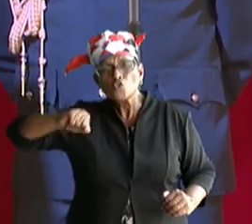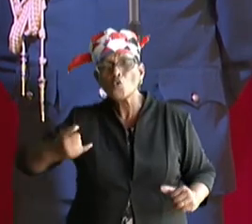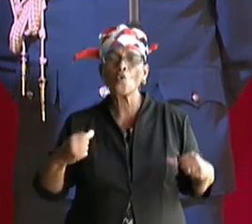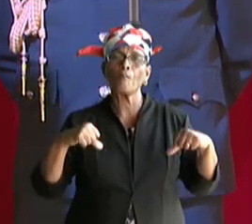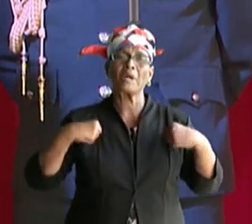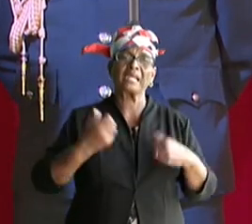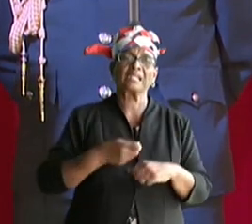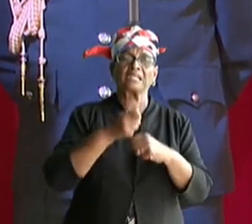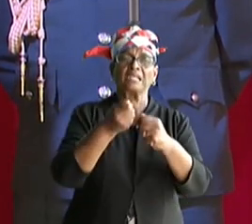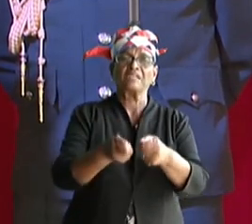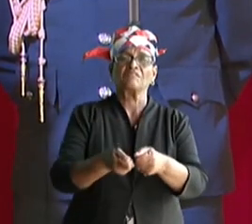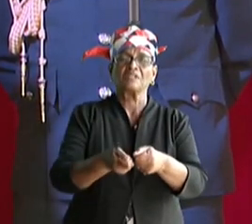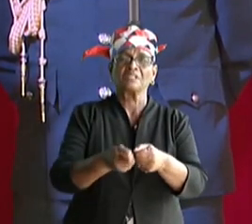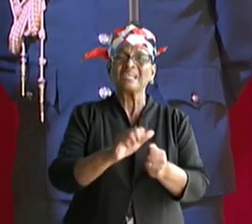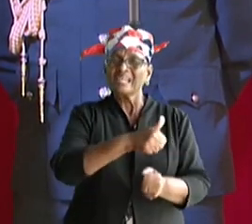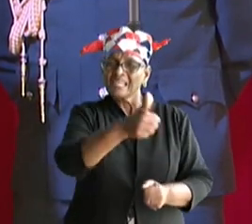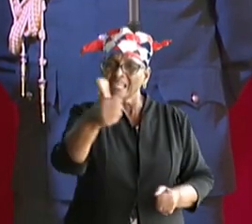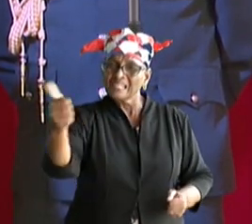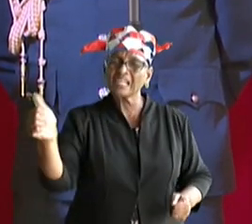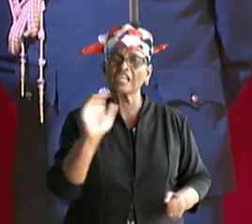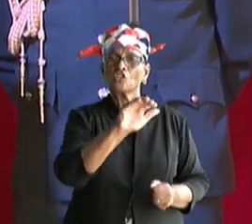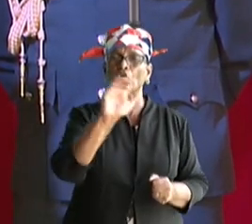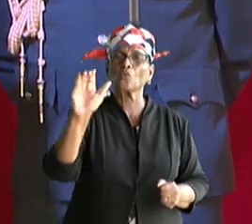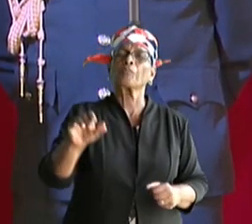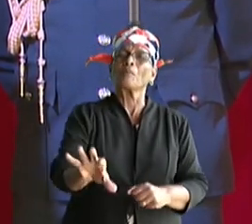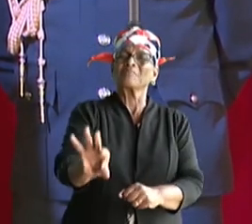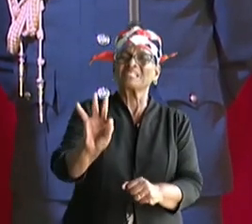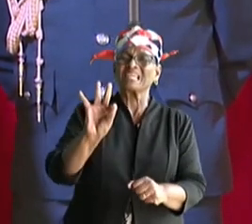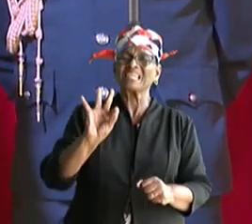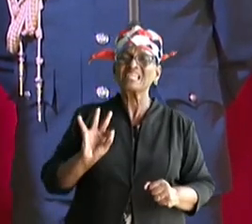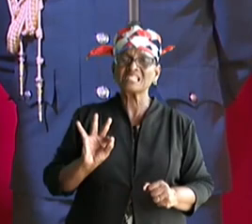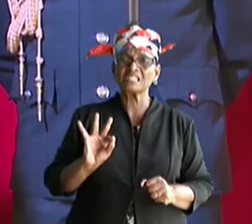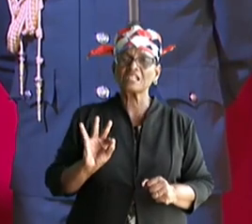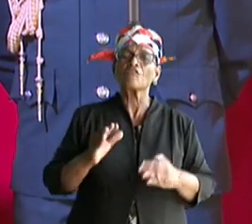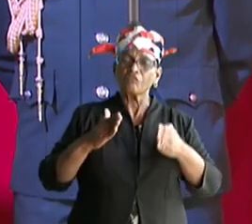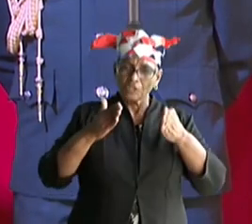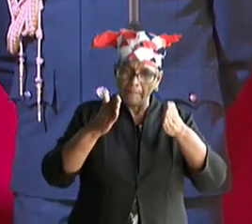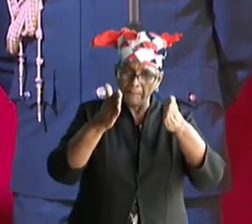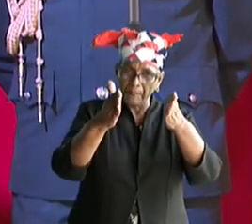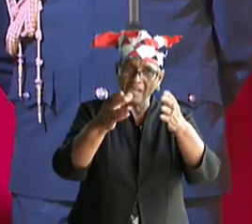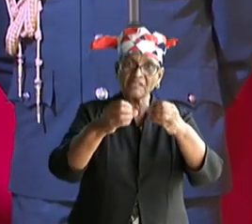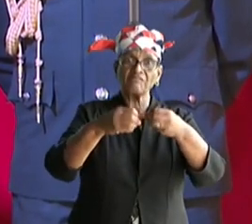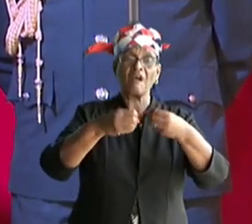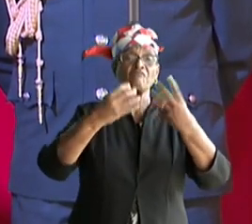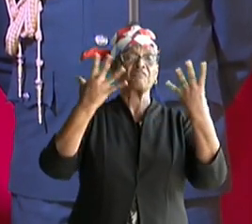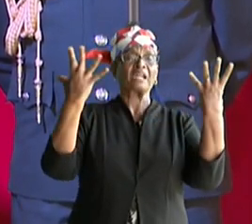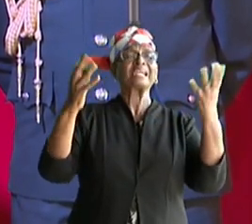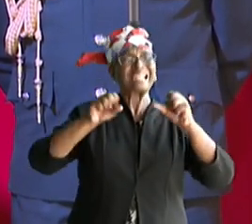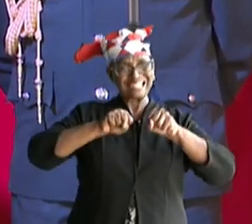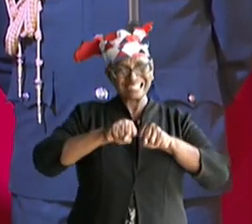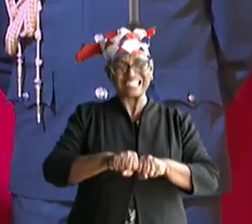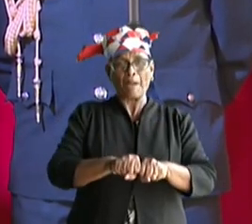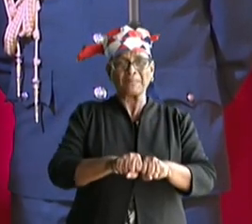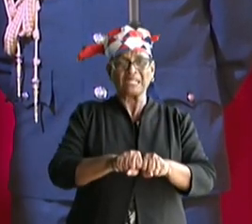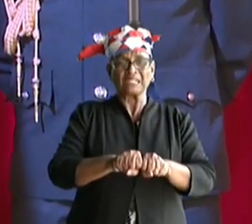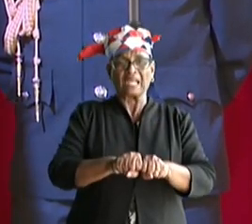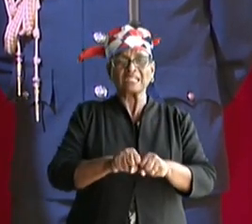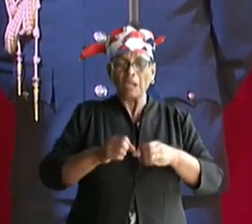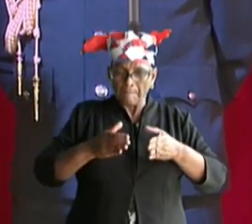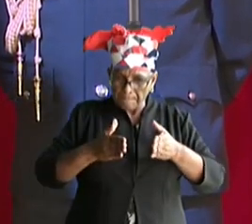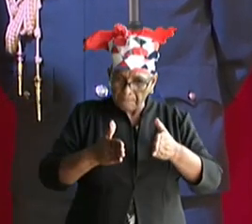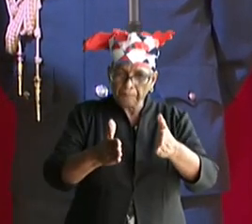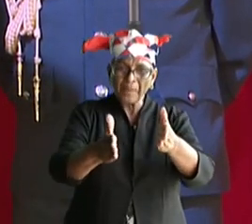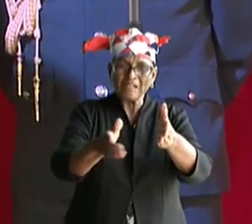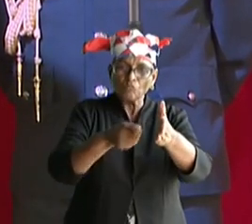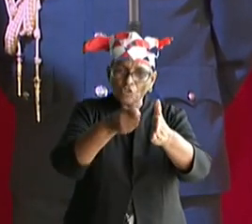geven. Ik roep iedereen op om te kiezen voor het pad van verlichting en stabiliteit. Het pad dat